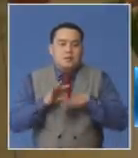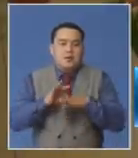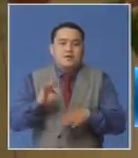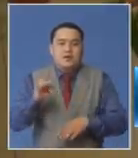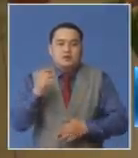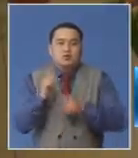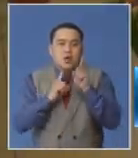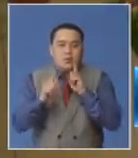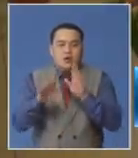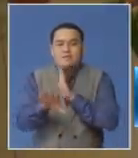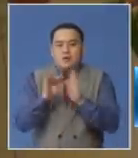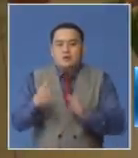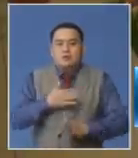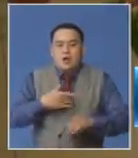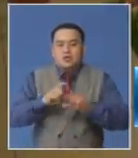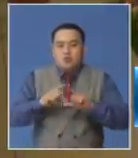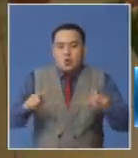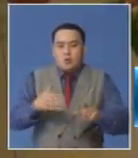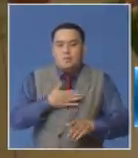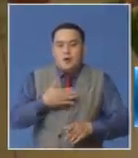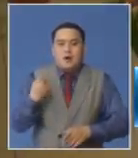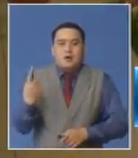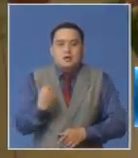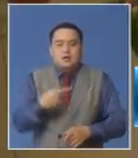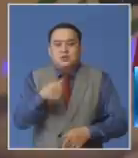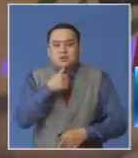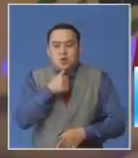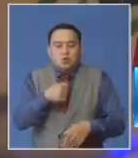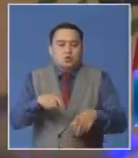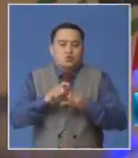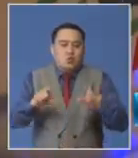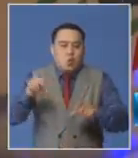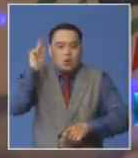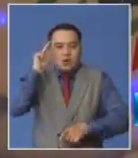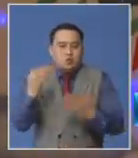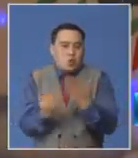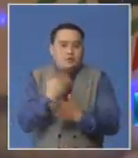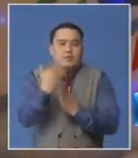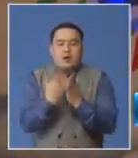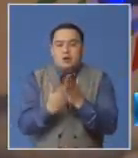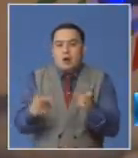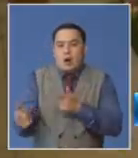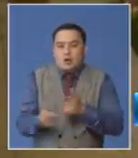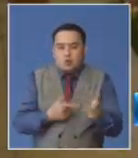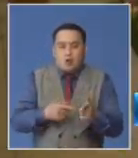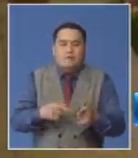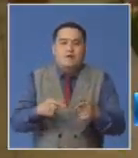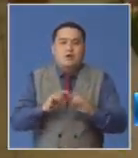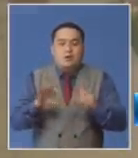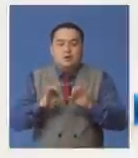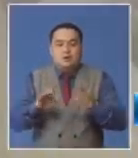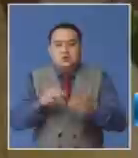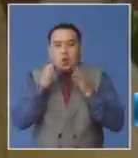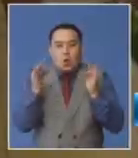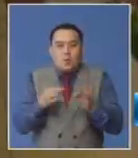семинара выбрана наша школа мы как одна из экспериментальных школ изучающий обновленную программу готовы делиться накопленным опытом